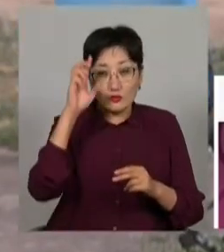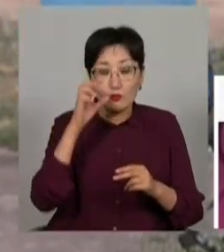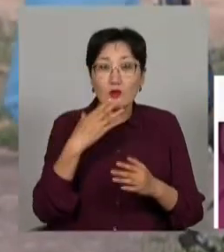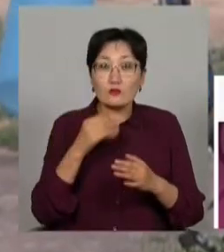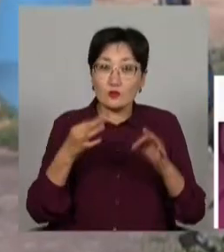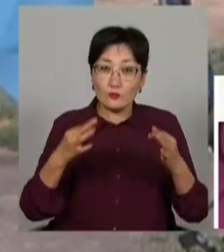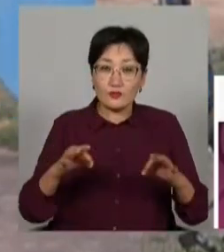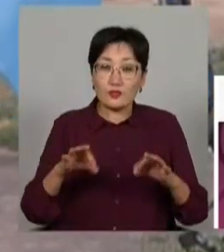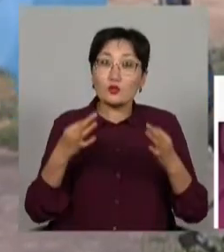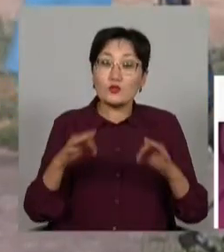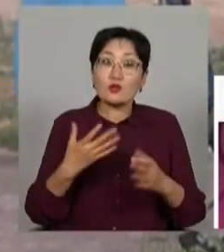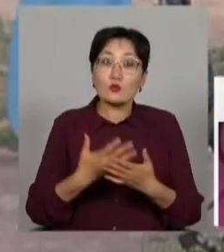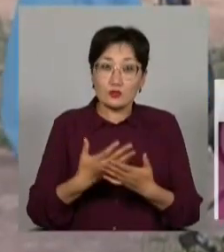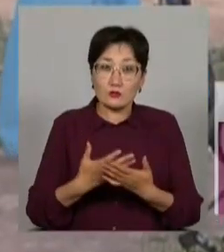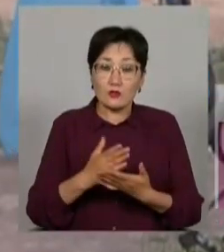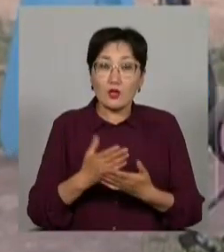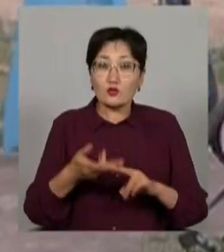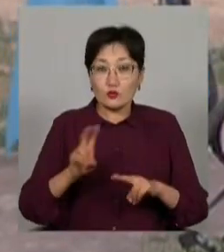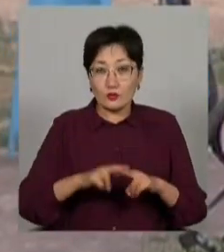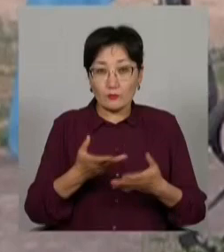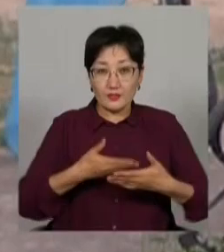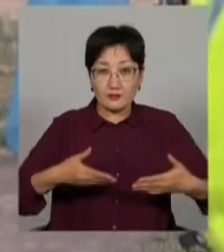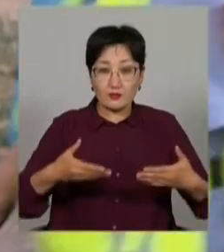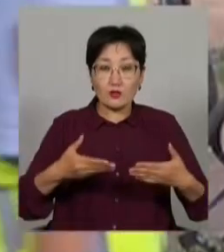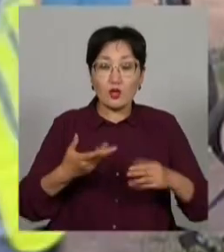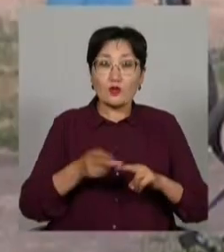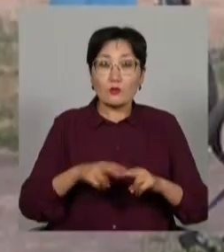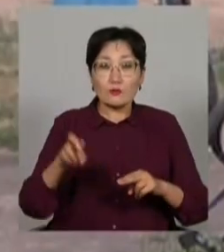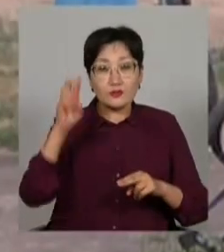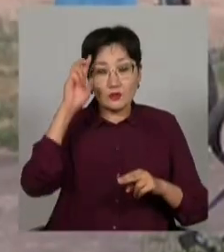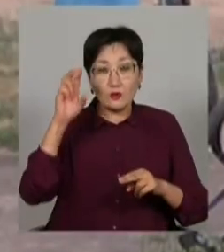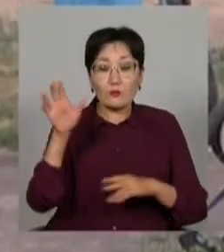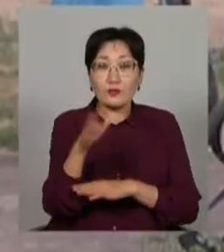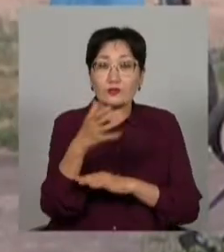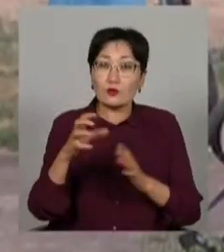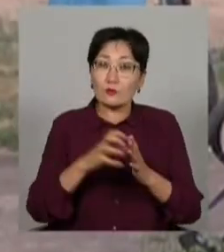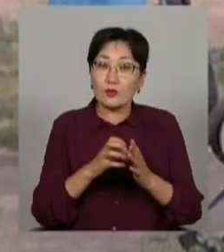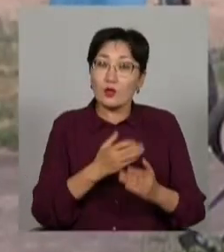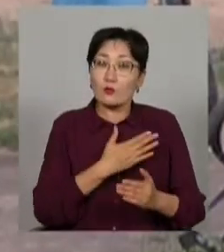өзінің егемендігін, тәуелсіздігін көрсетеді. Сондықтан біз осы мемлекеттік рәміздерін әрқашан құрметтеуіміз керек.